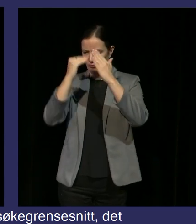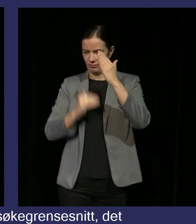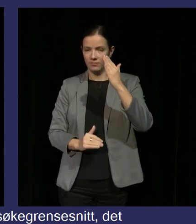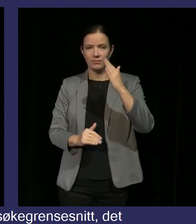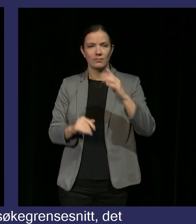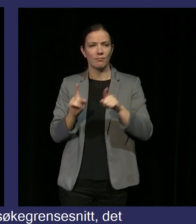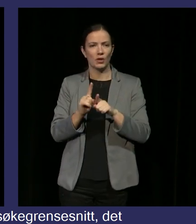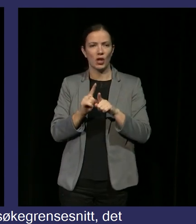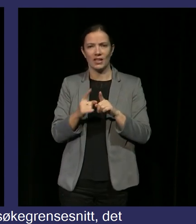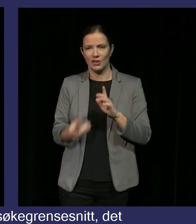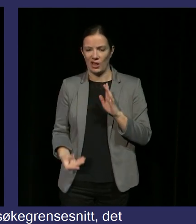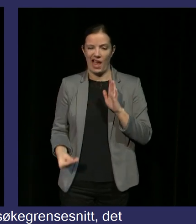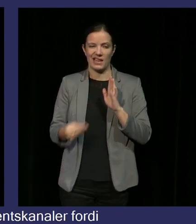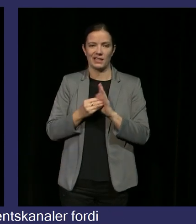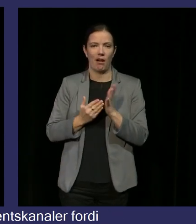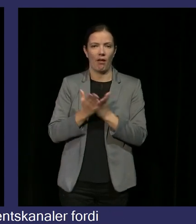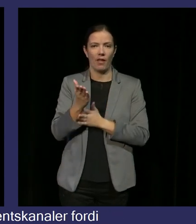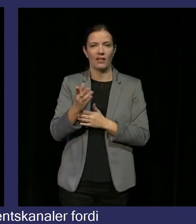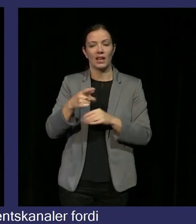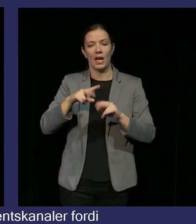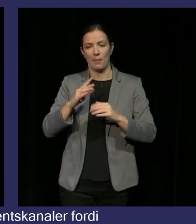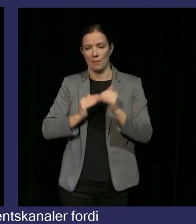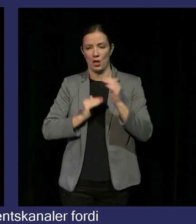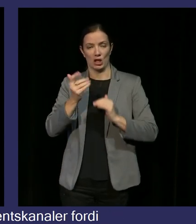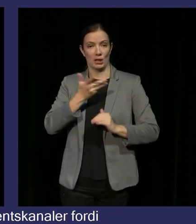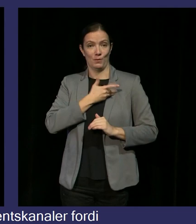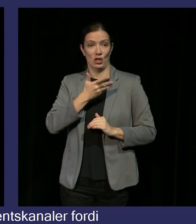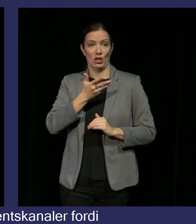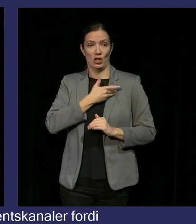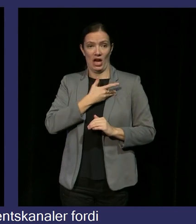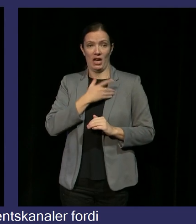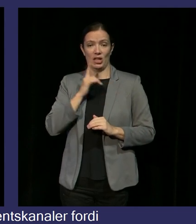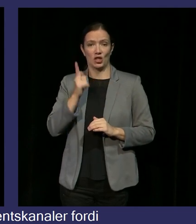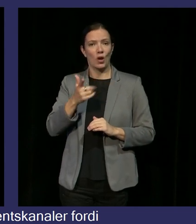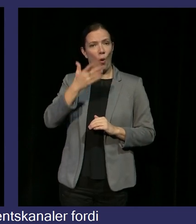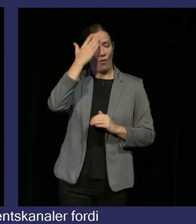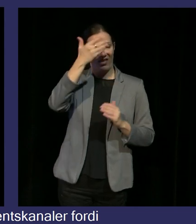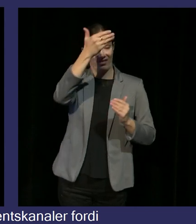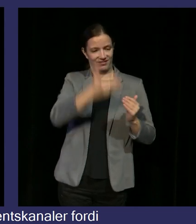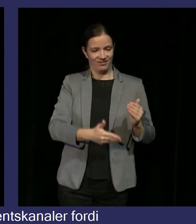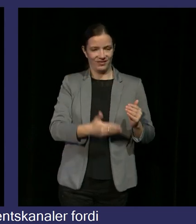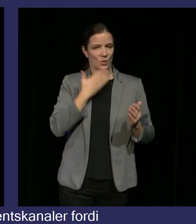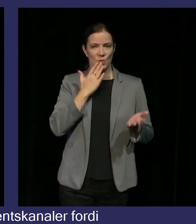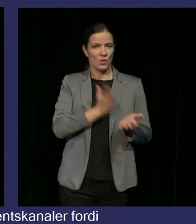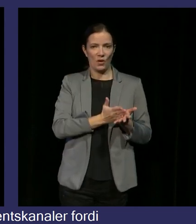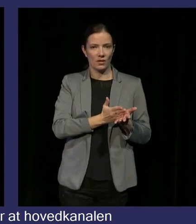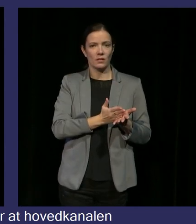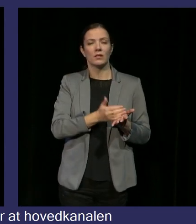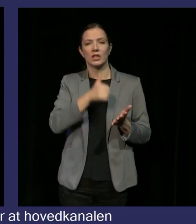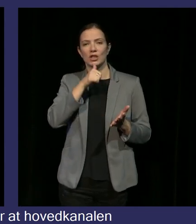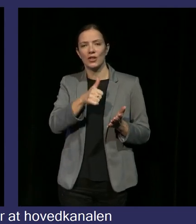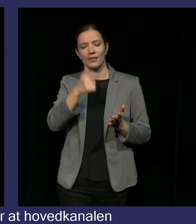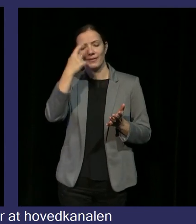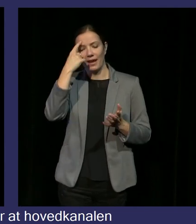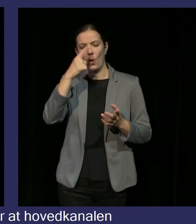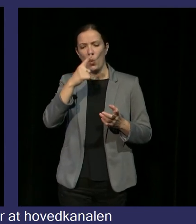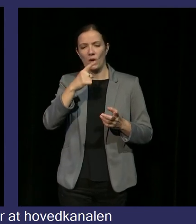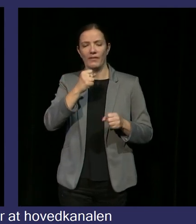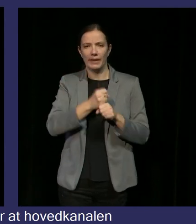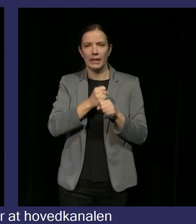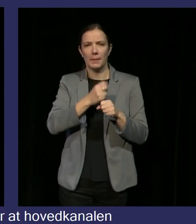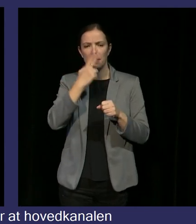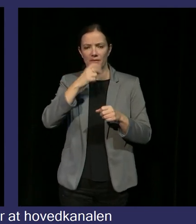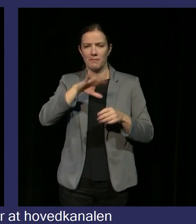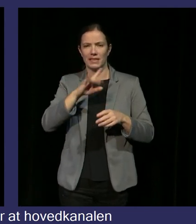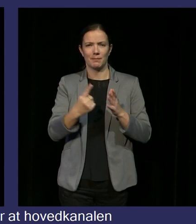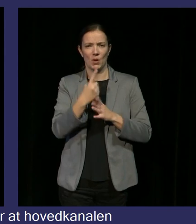en supplementskanal da, og vi har bygget ganske mye supplementskanaler fordi hovedkanalen kanskje ikke god nok. Så vi må tenke at vi må jobbe alt vi kan for